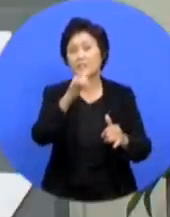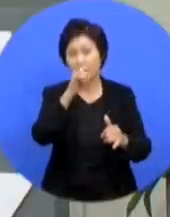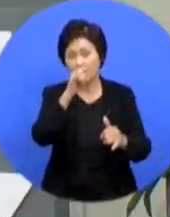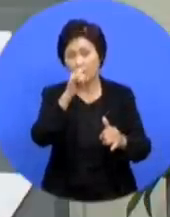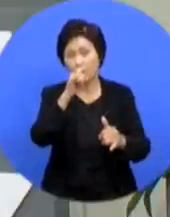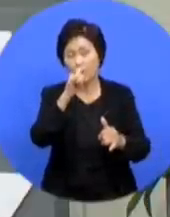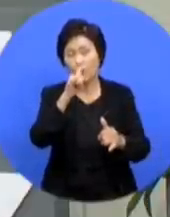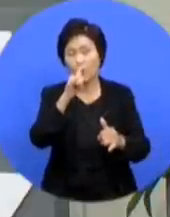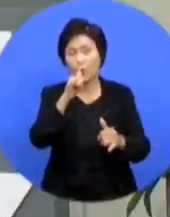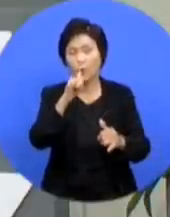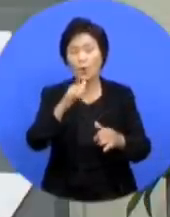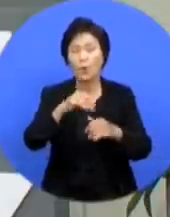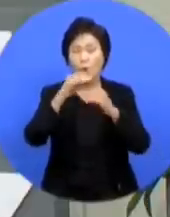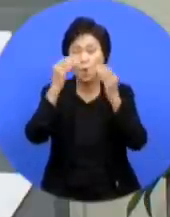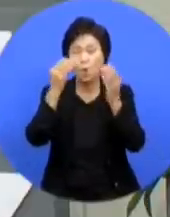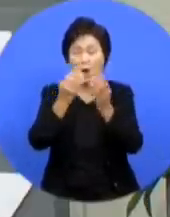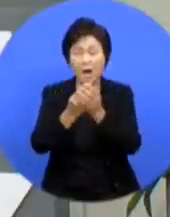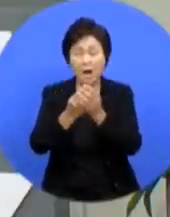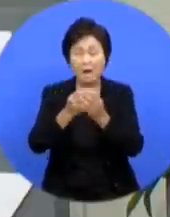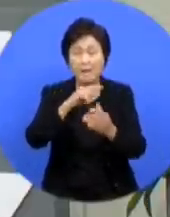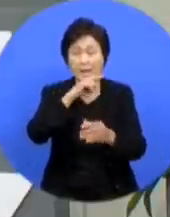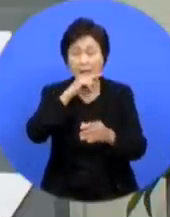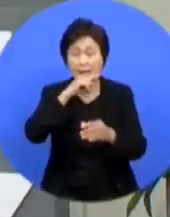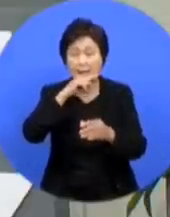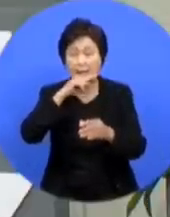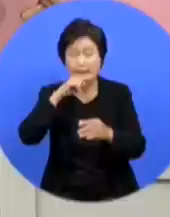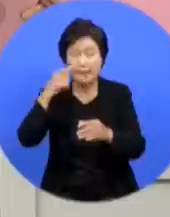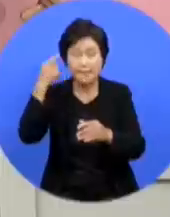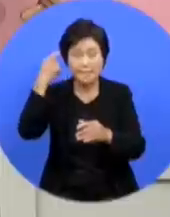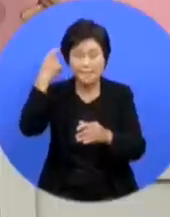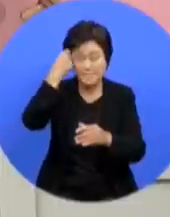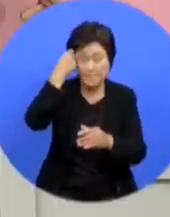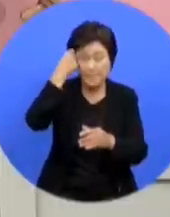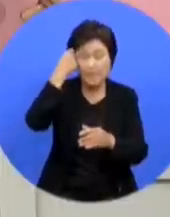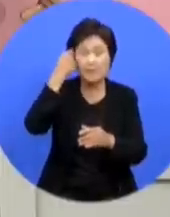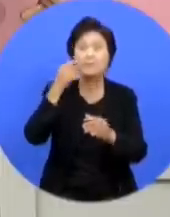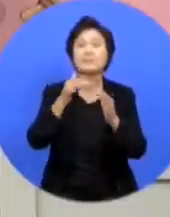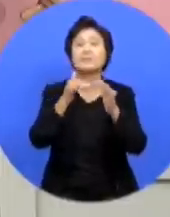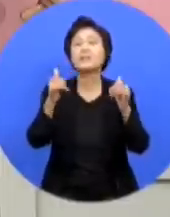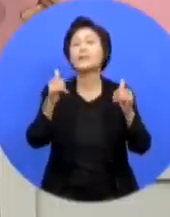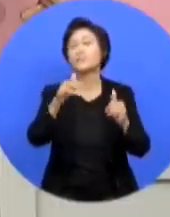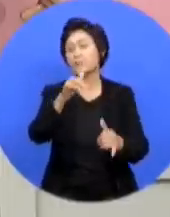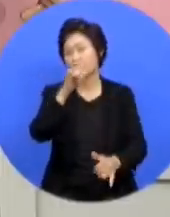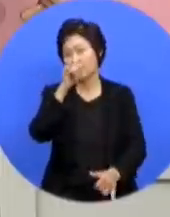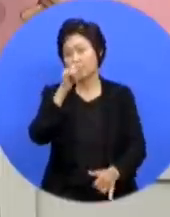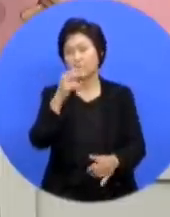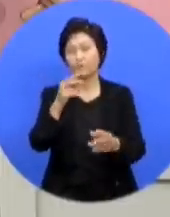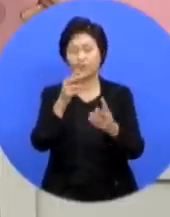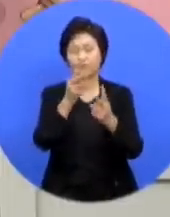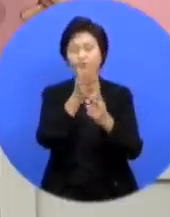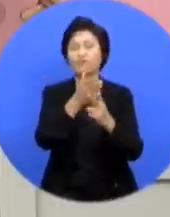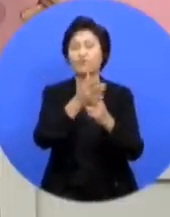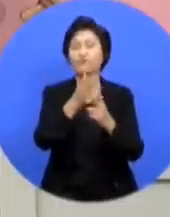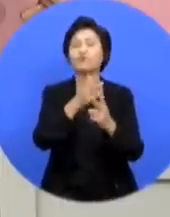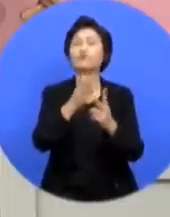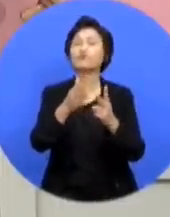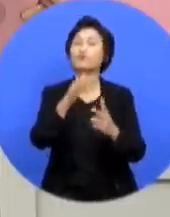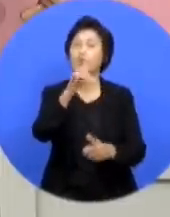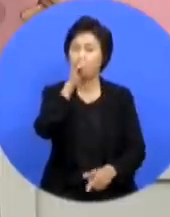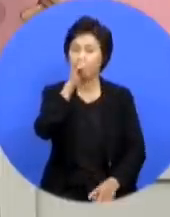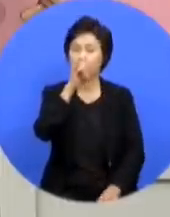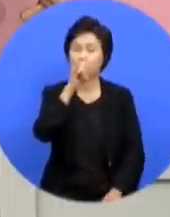핍박받는 백성이 있다. 사이비 종교인 거죠. 예. 그리고 하나의, 또 하나는 한국 교회가 북한을 볼